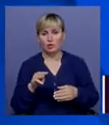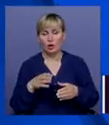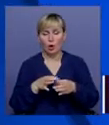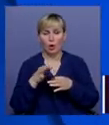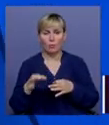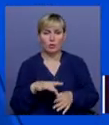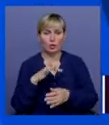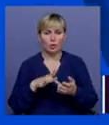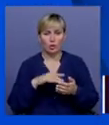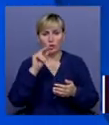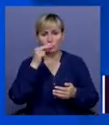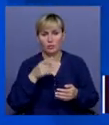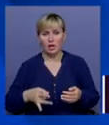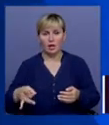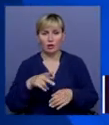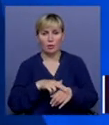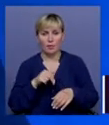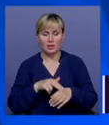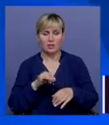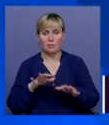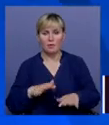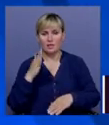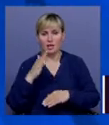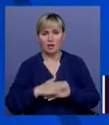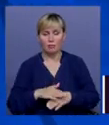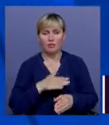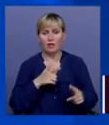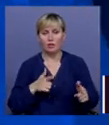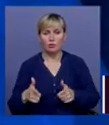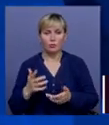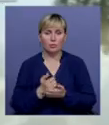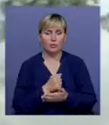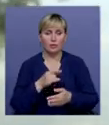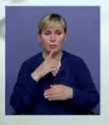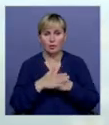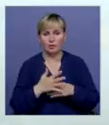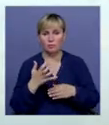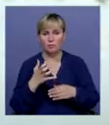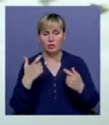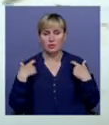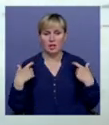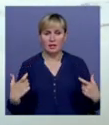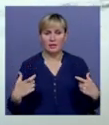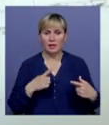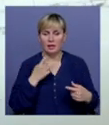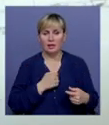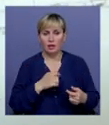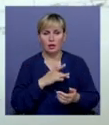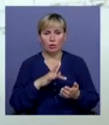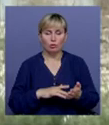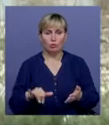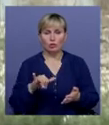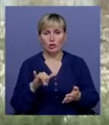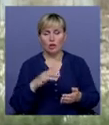области города шымкент районная полиция и местные акиматы готовность приведены и почти 500 солдат нацгвардии города узынагаш